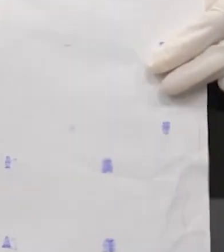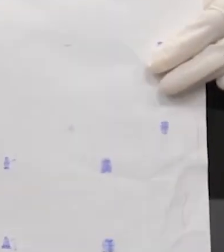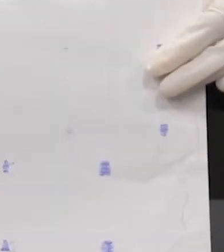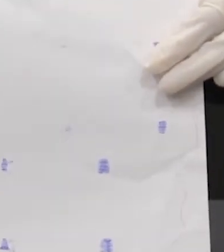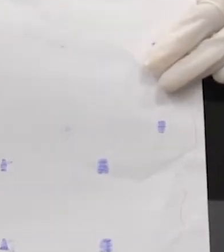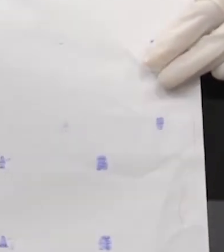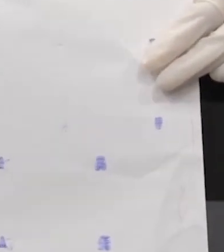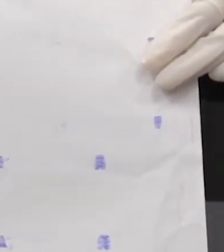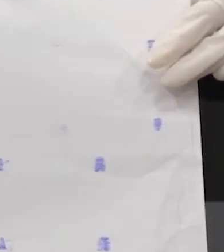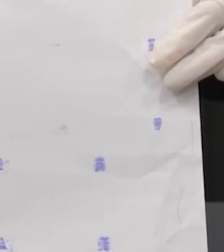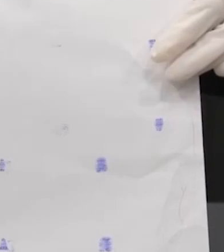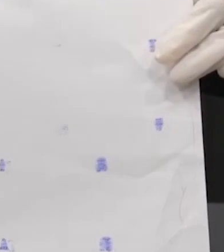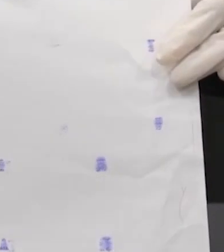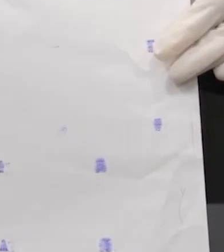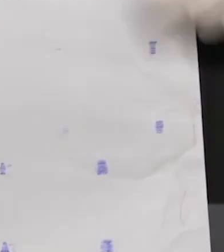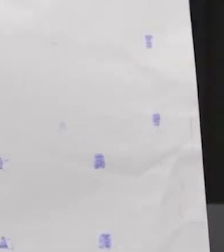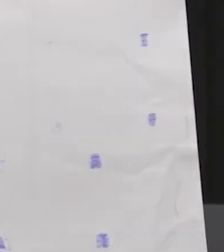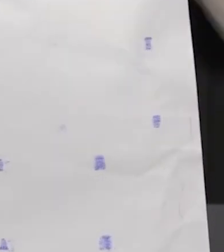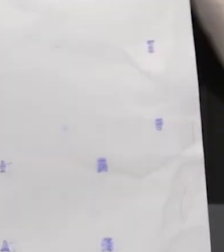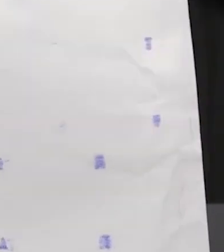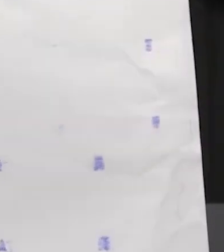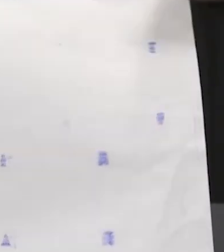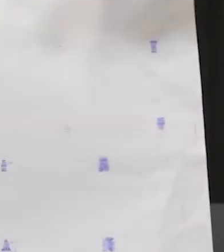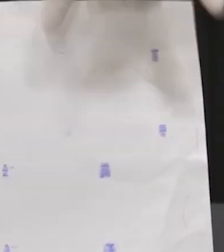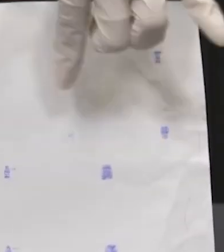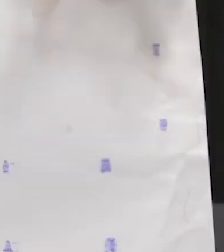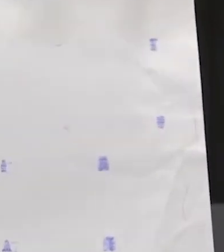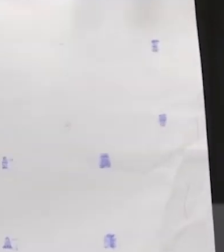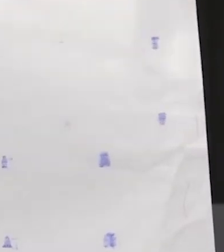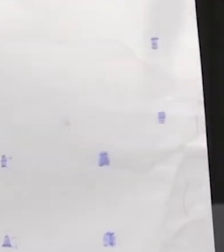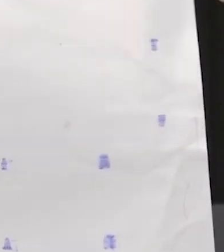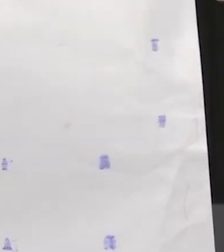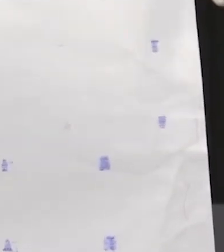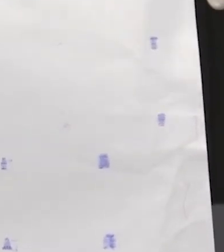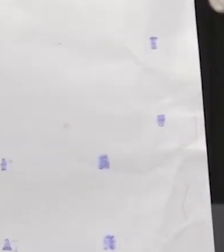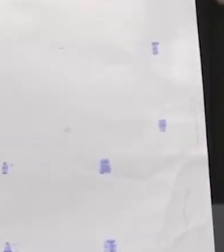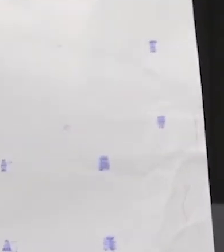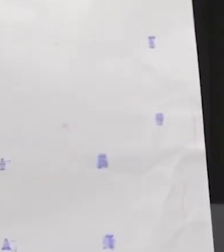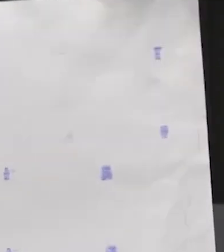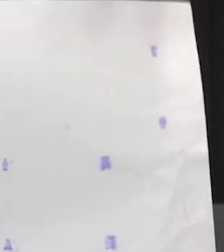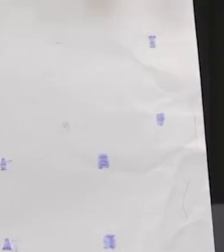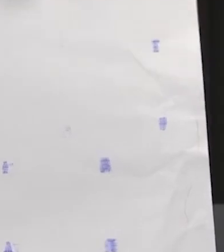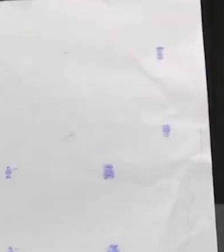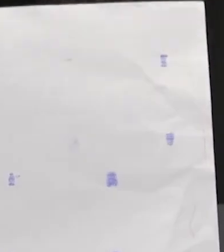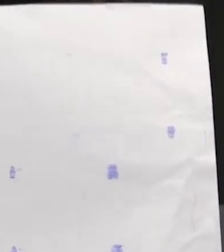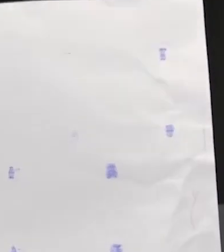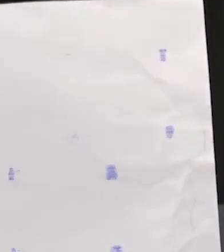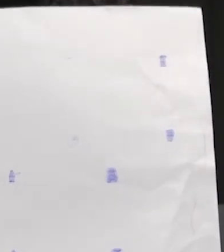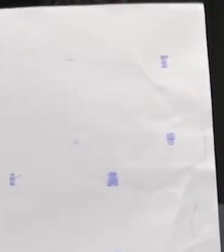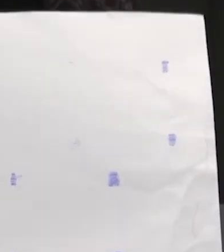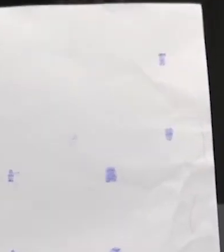نموذج جسيم نقطي بمعنى كانني الان مثلت ماذا مثلت حركه